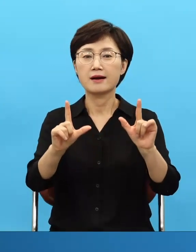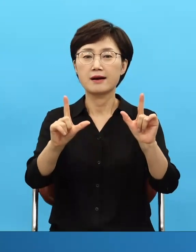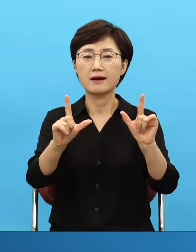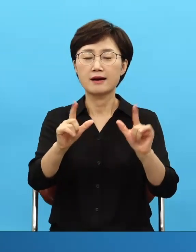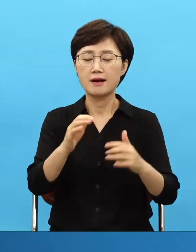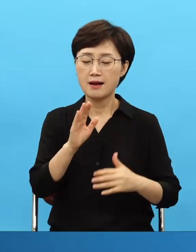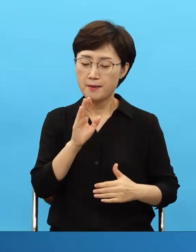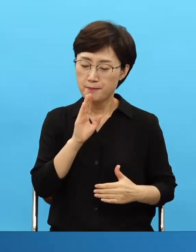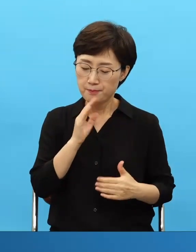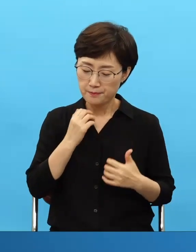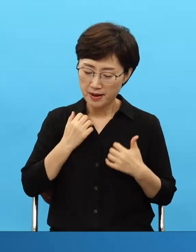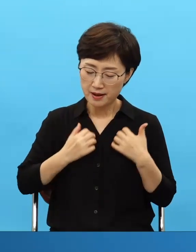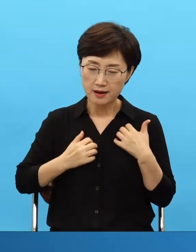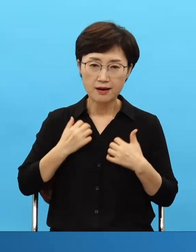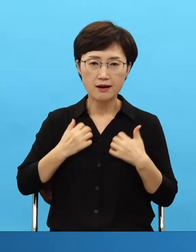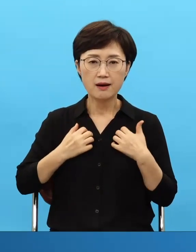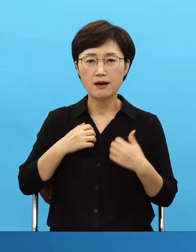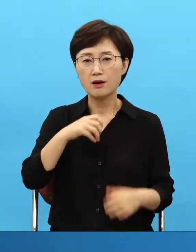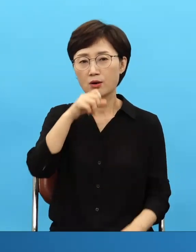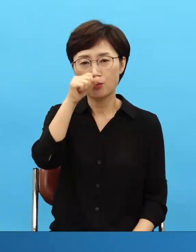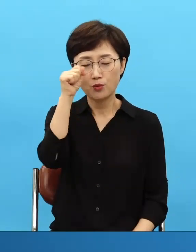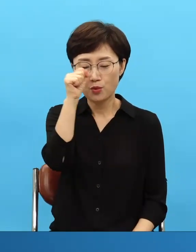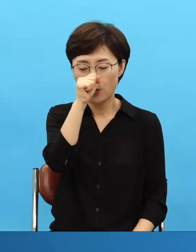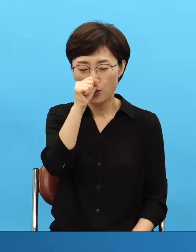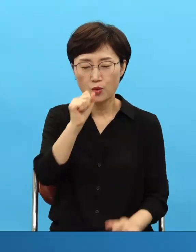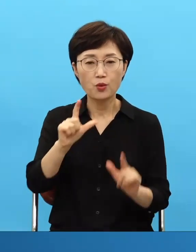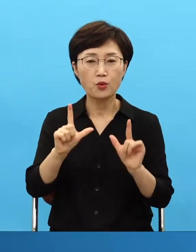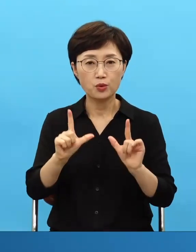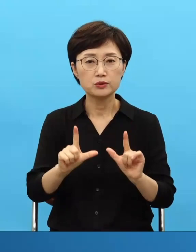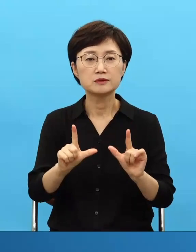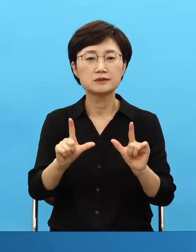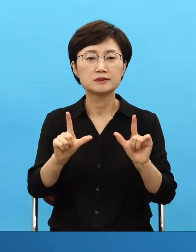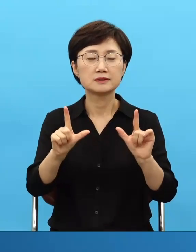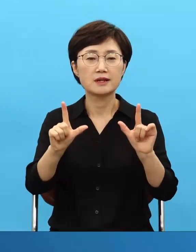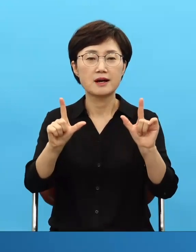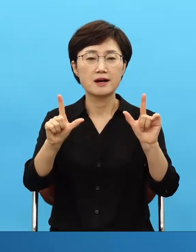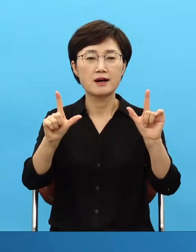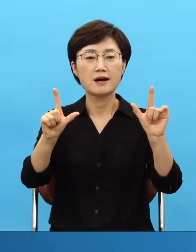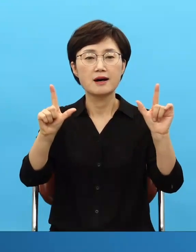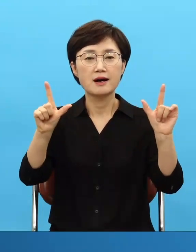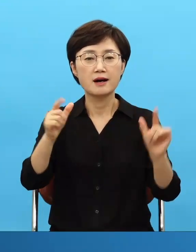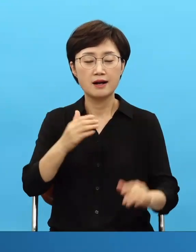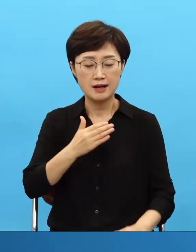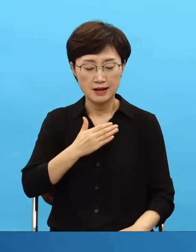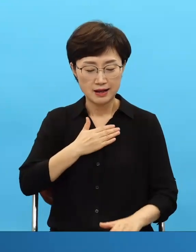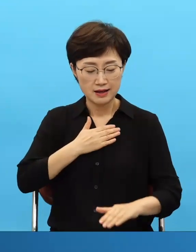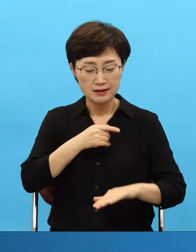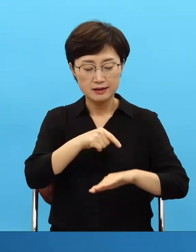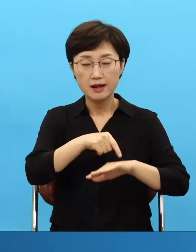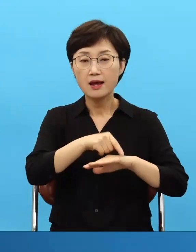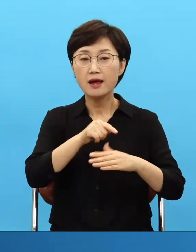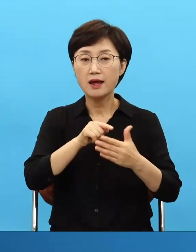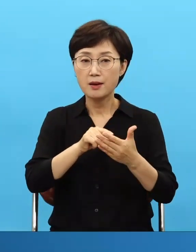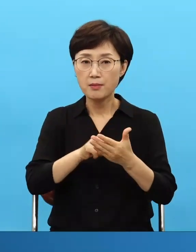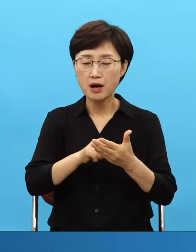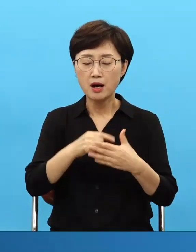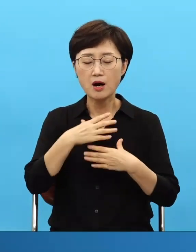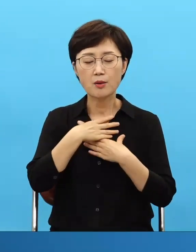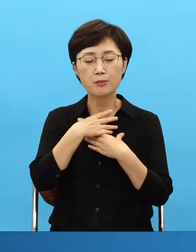한식할 날 반갑고 좋은 날